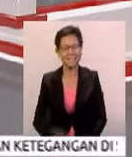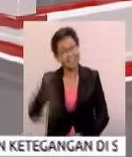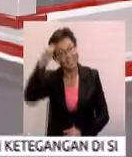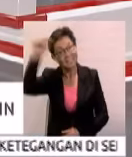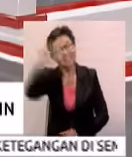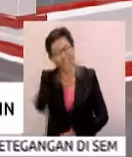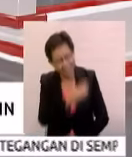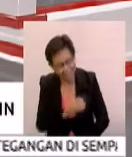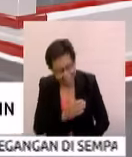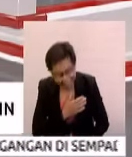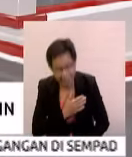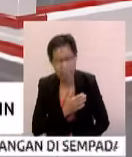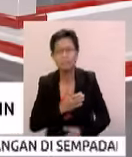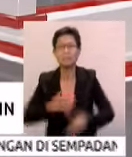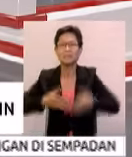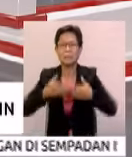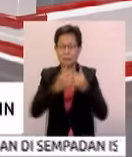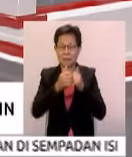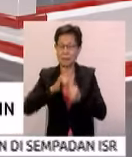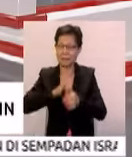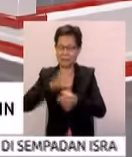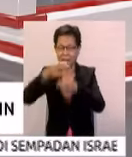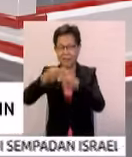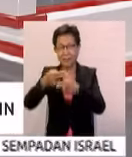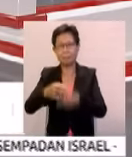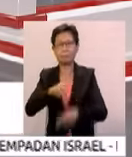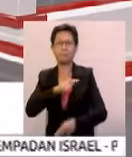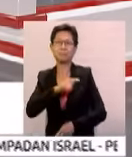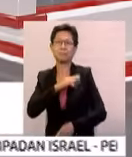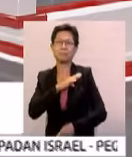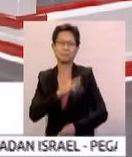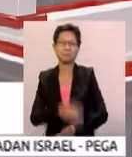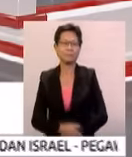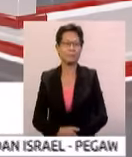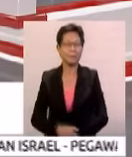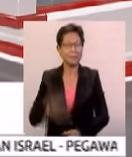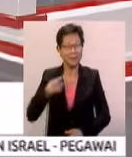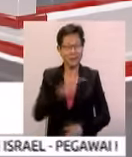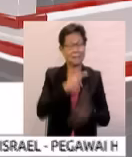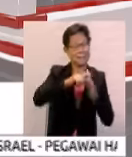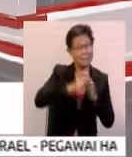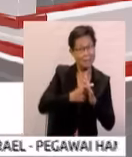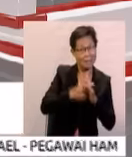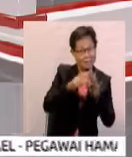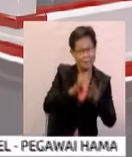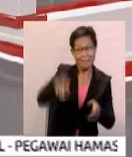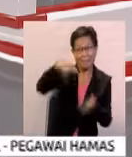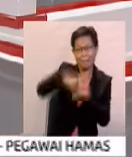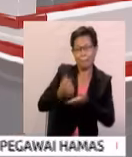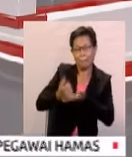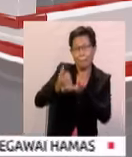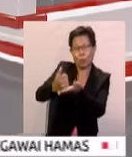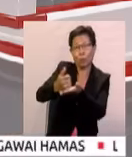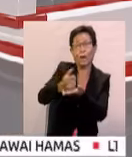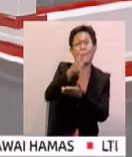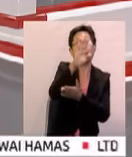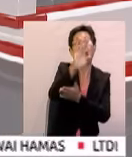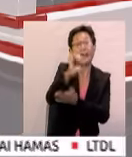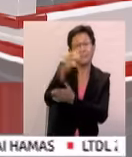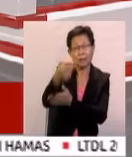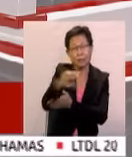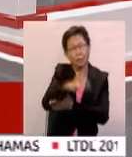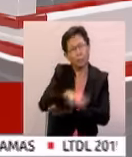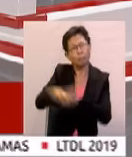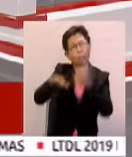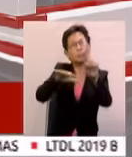Assalamualaikum, salam sejahtera. Bersama saya Faris Izzat Syahrudin. Dan saya Hazel Desmond. Baik, kita mulakan dengan perkembangan ini. Bantuan Sara Hidup BSH